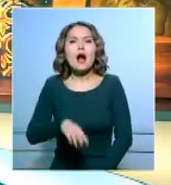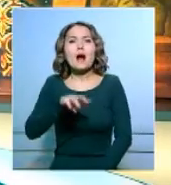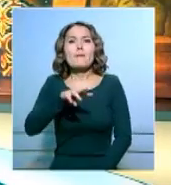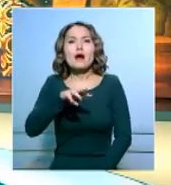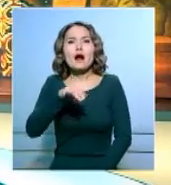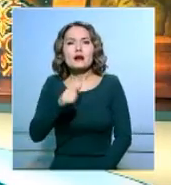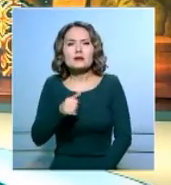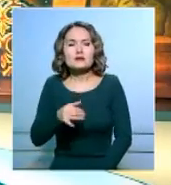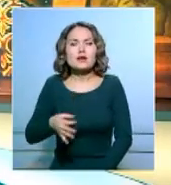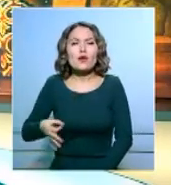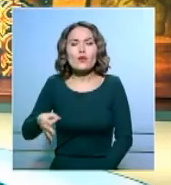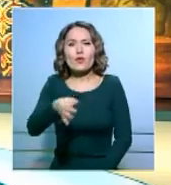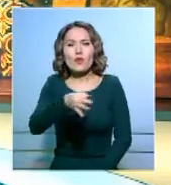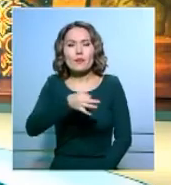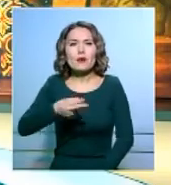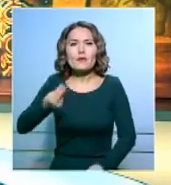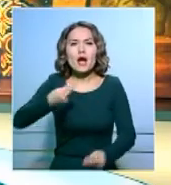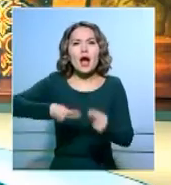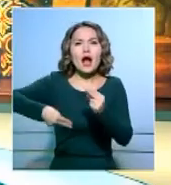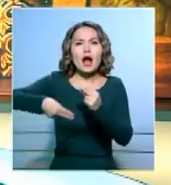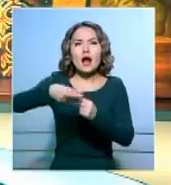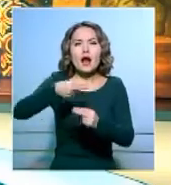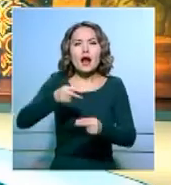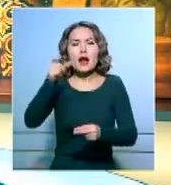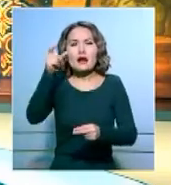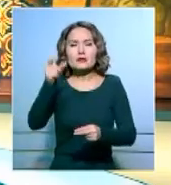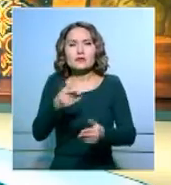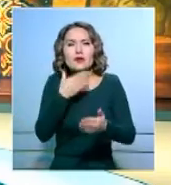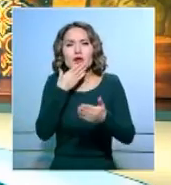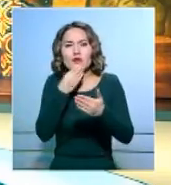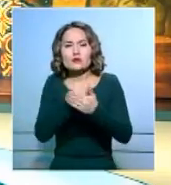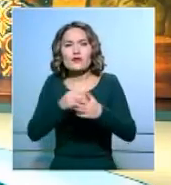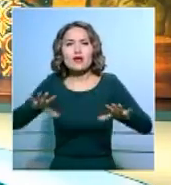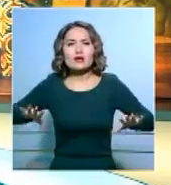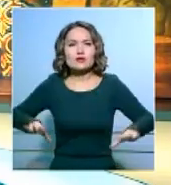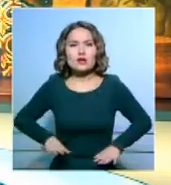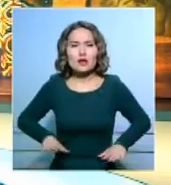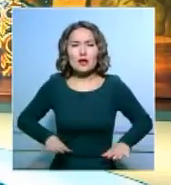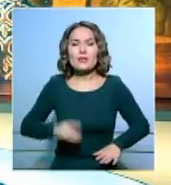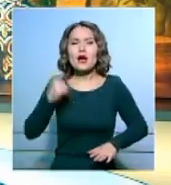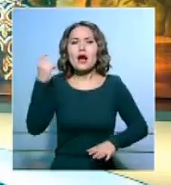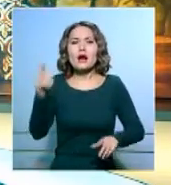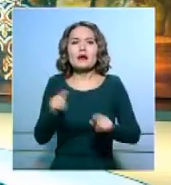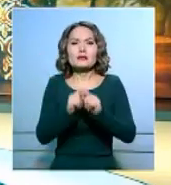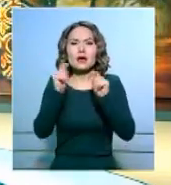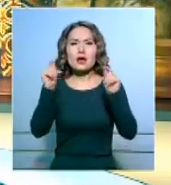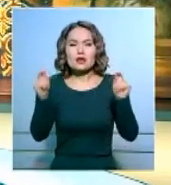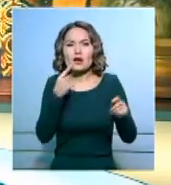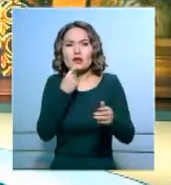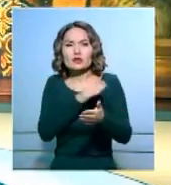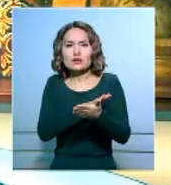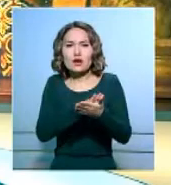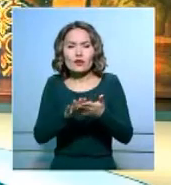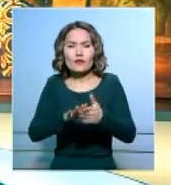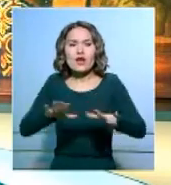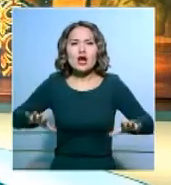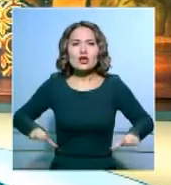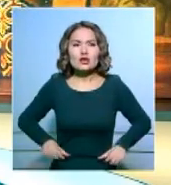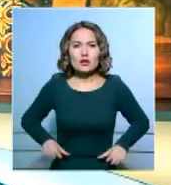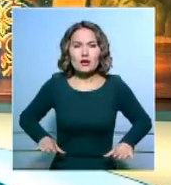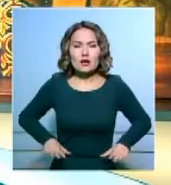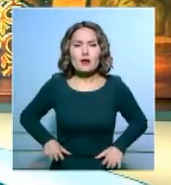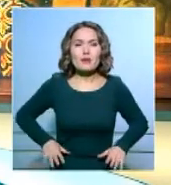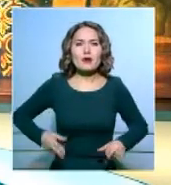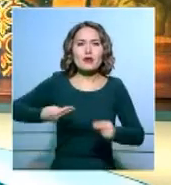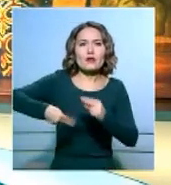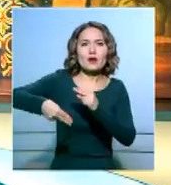Маңғыстаулық кәсіпкер Абай Жадыгеров жылқы шаруашылығын дамытуға үлес қосып жүр. Кәсіпкер асыл тұқымды арғымақтар өсіруді қолға алған. Бие байлап ұлттық